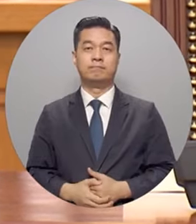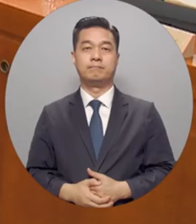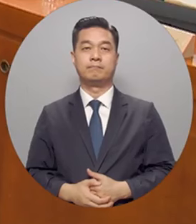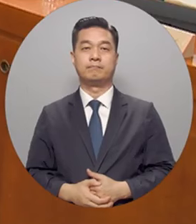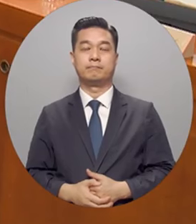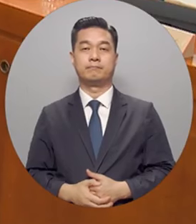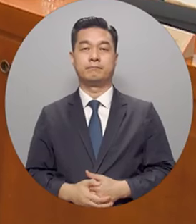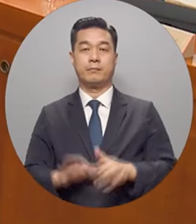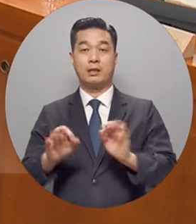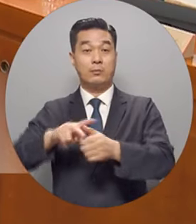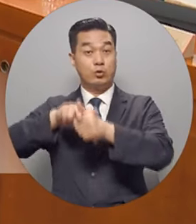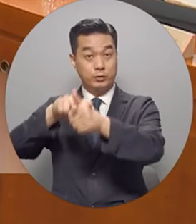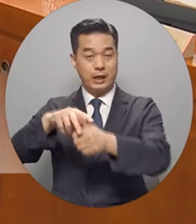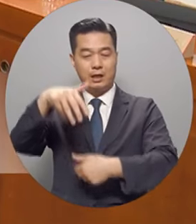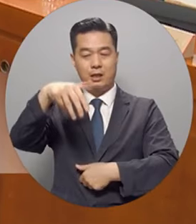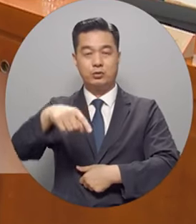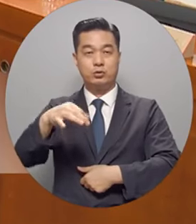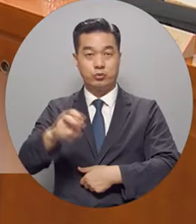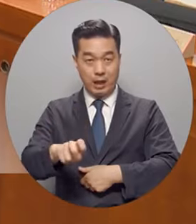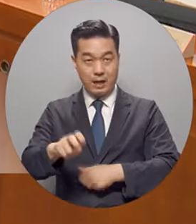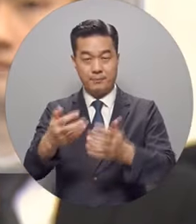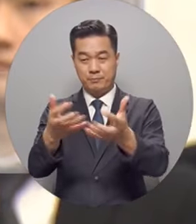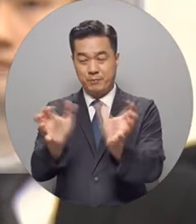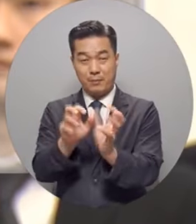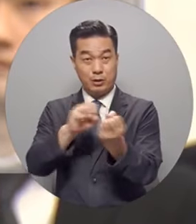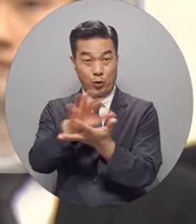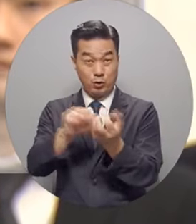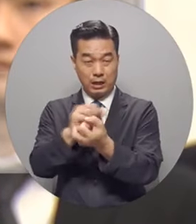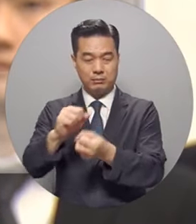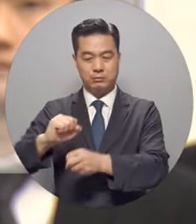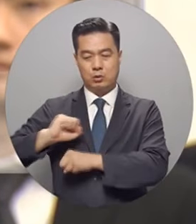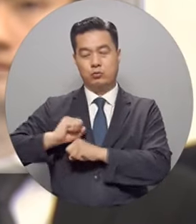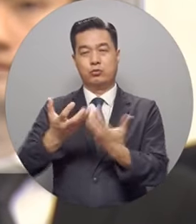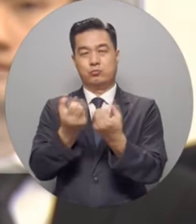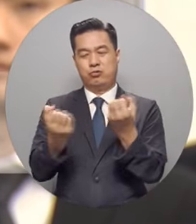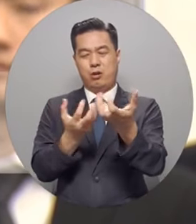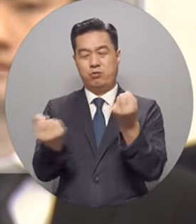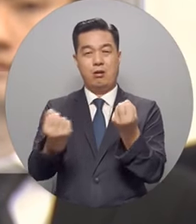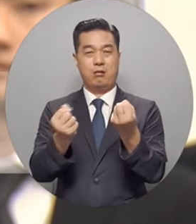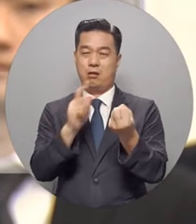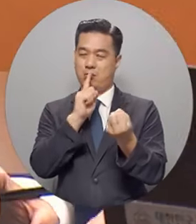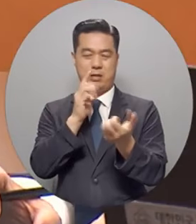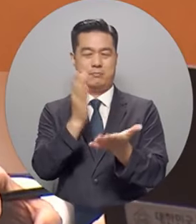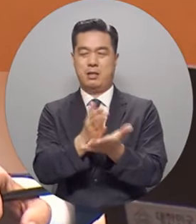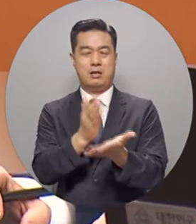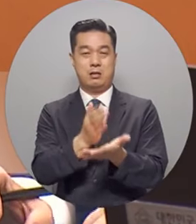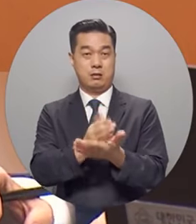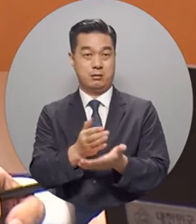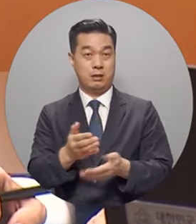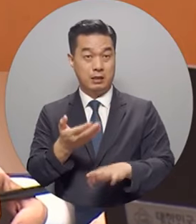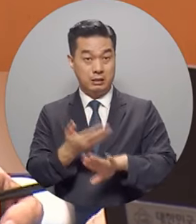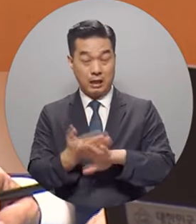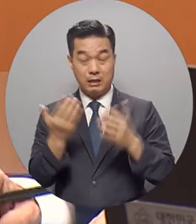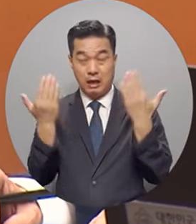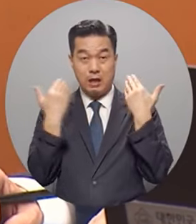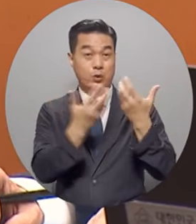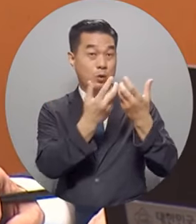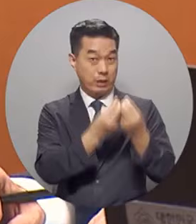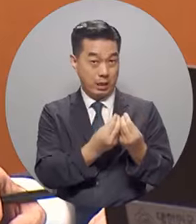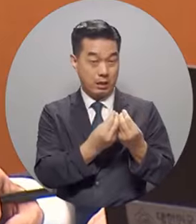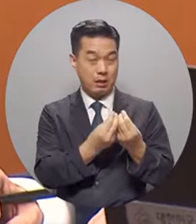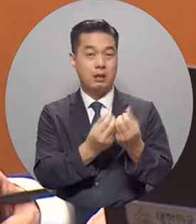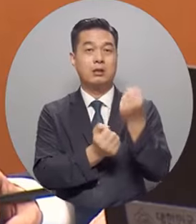김 후보자는 충암고 파벌 논란은 군 분열을 조장하는 것이라고 반발했고 여당은 다른 학교 사례를 들어